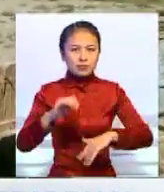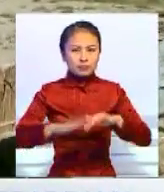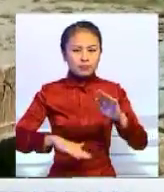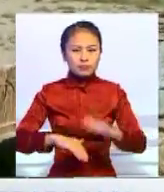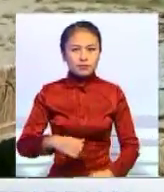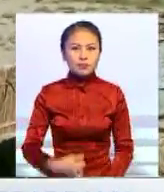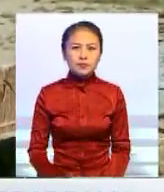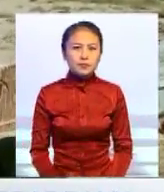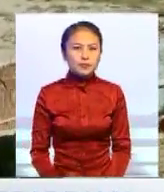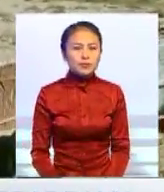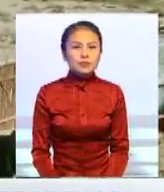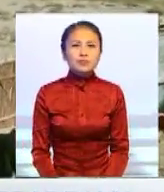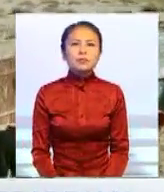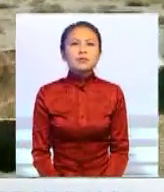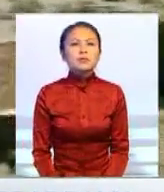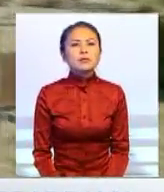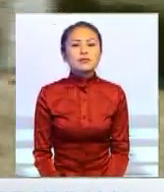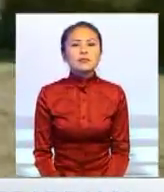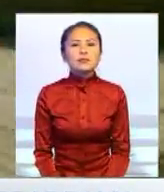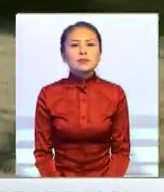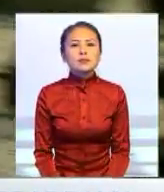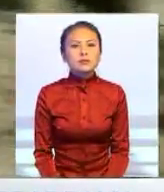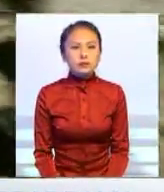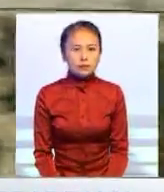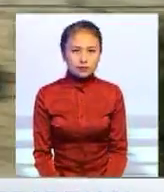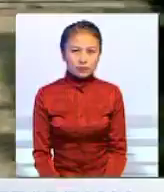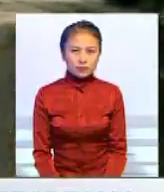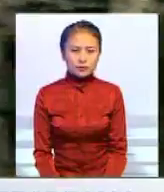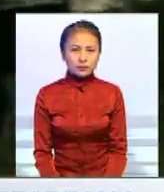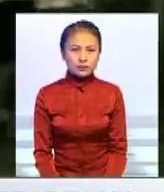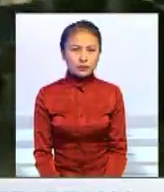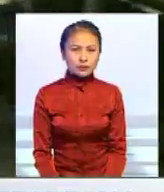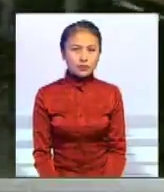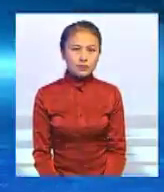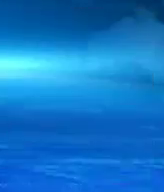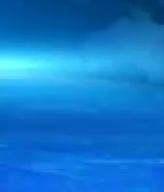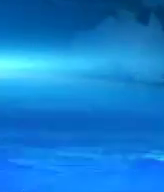Райхан Тәжібаева, Әлхайдар Тұрлыханов, Қызылорда, Хабар 24.